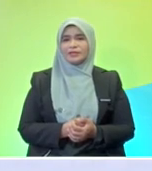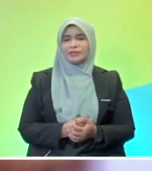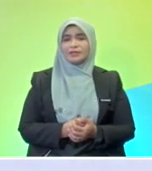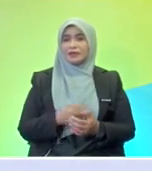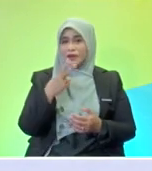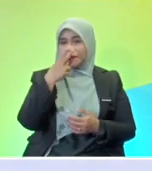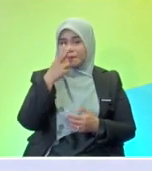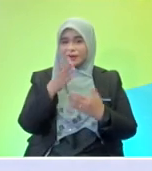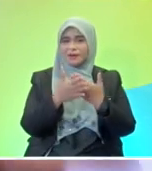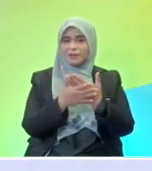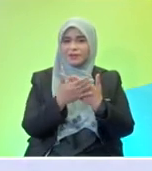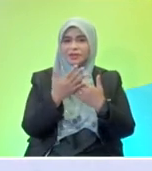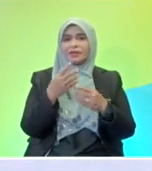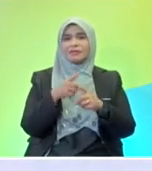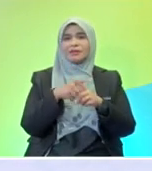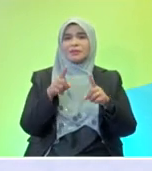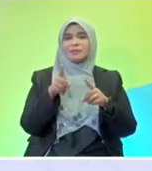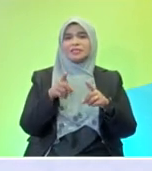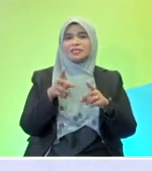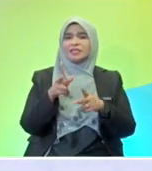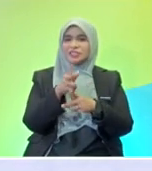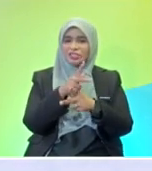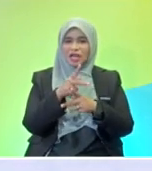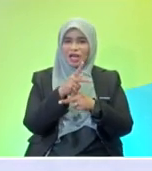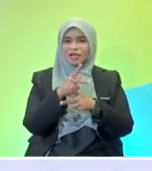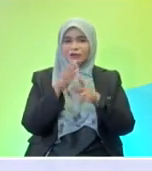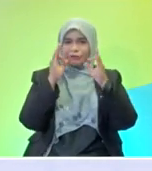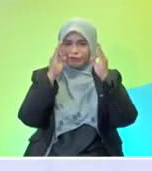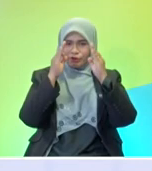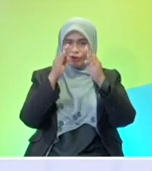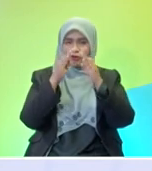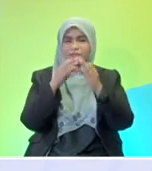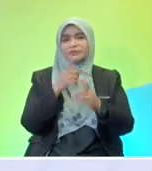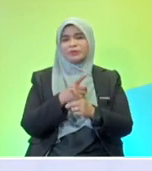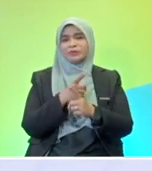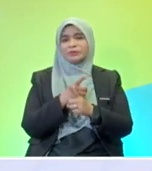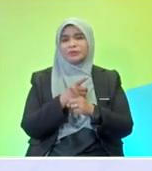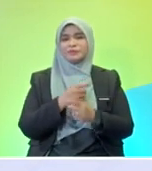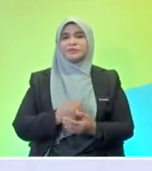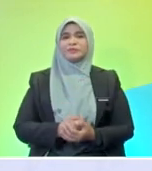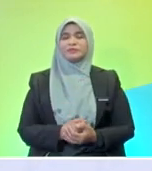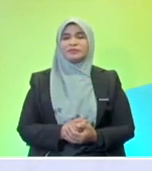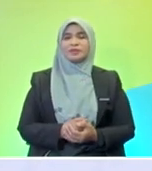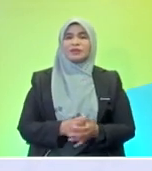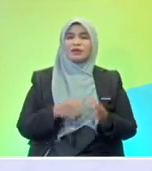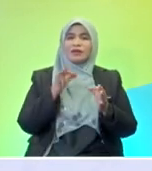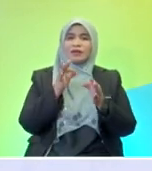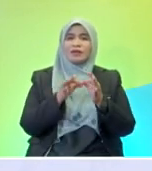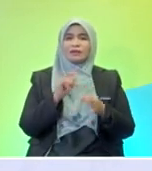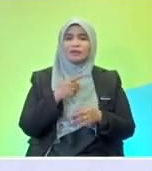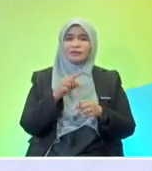mudah tapi memang kena teliti sikit. Betul. Okey. Kalau kita guna gam